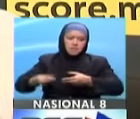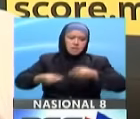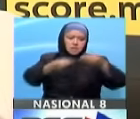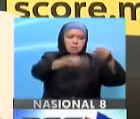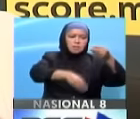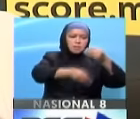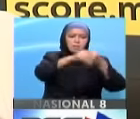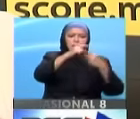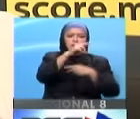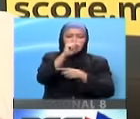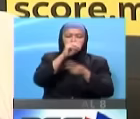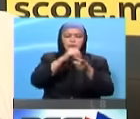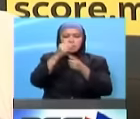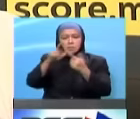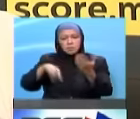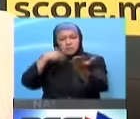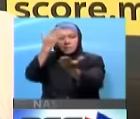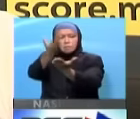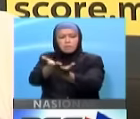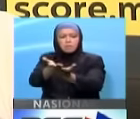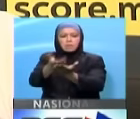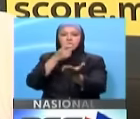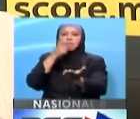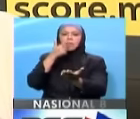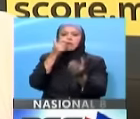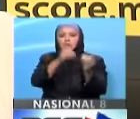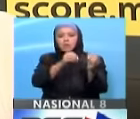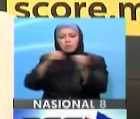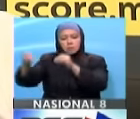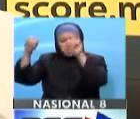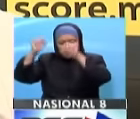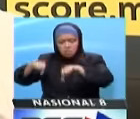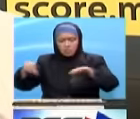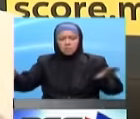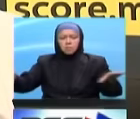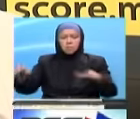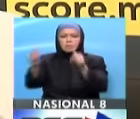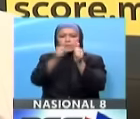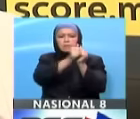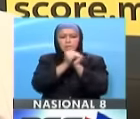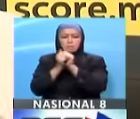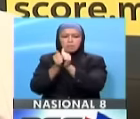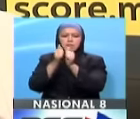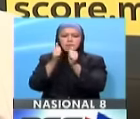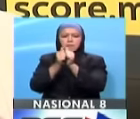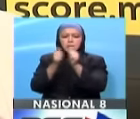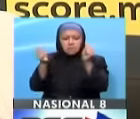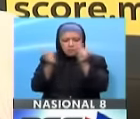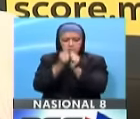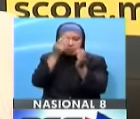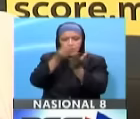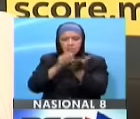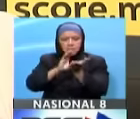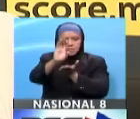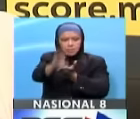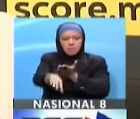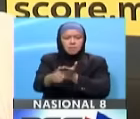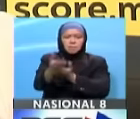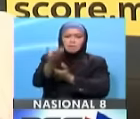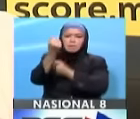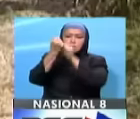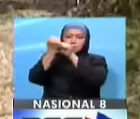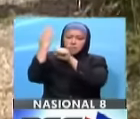kita tender semula kepada mana-mana organizer yang boleh buat dengan grant yang kita bagi. Kita bagi last year 10